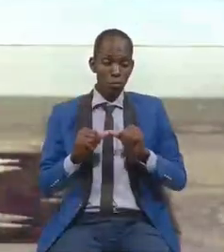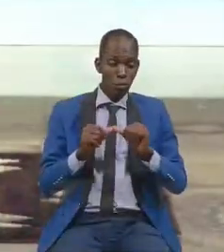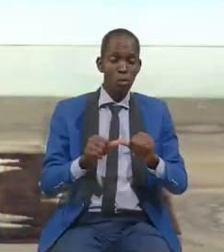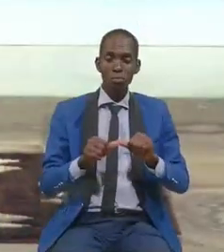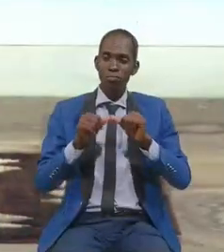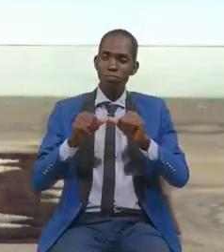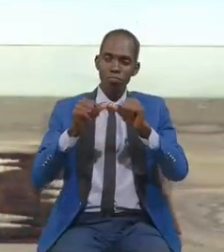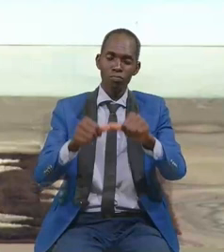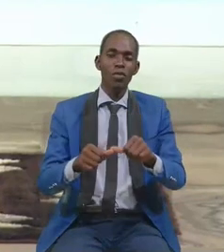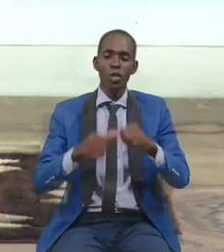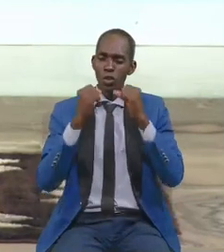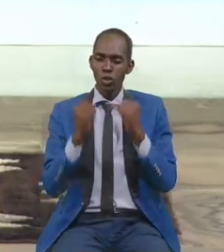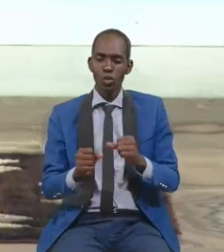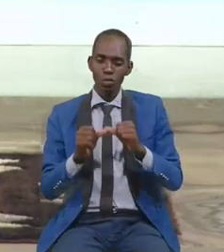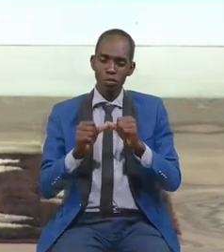une ferme persévérance.